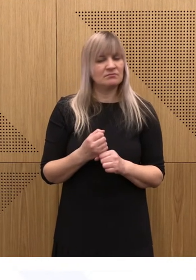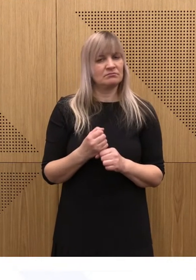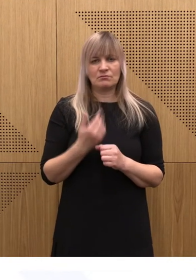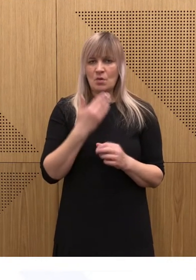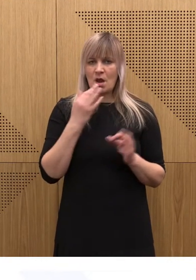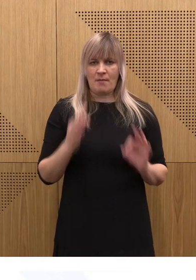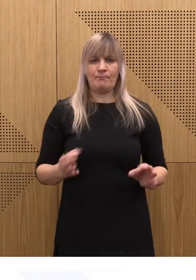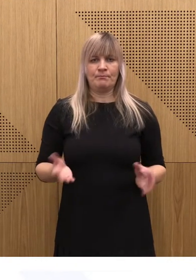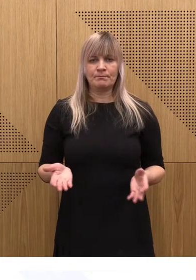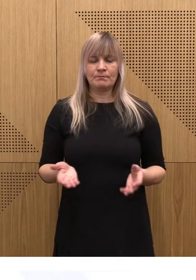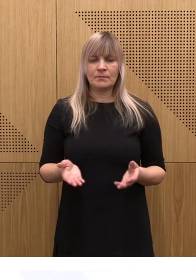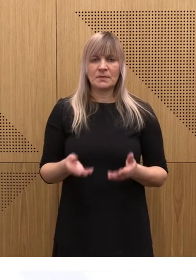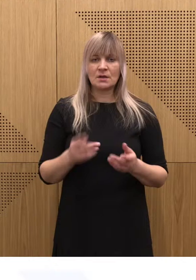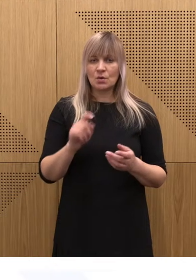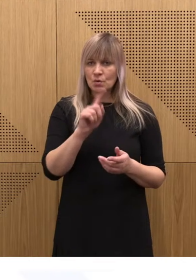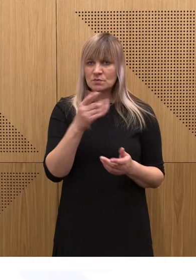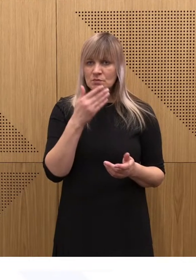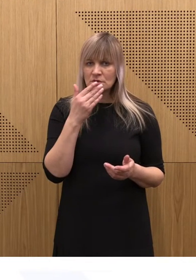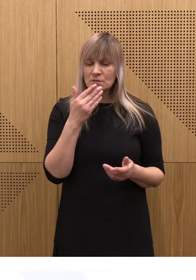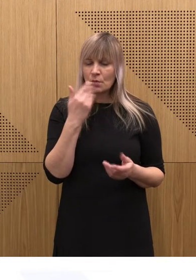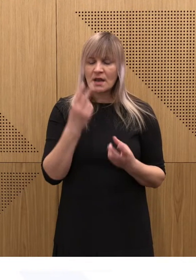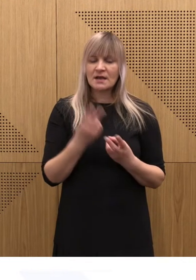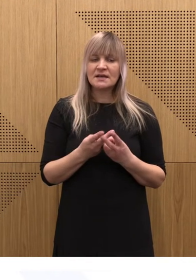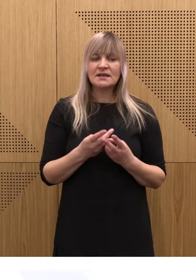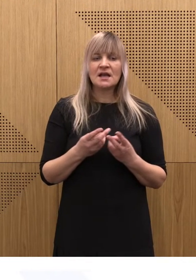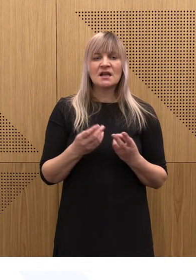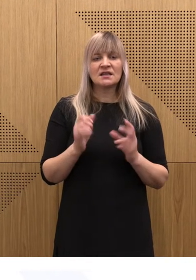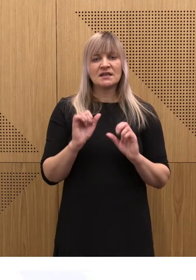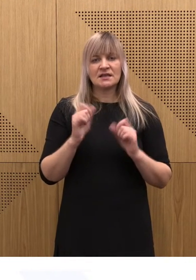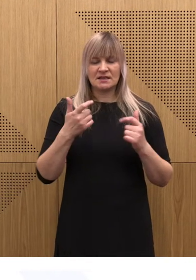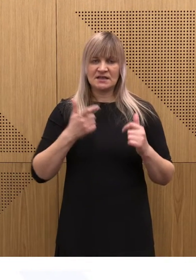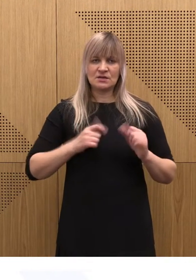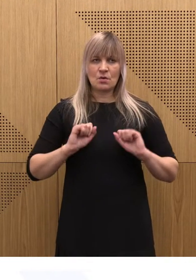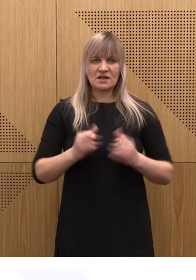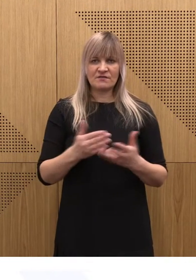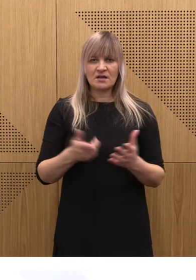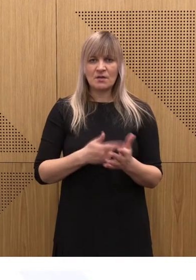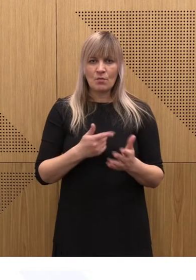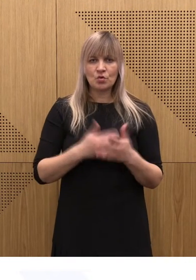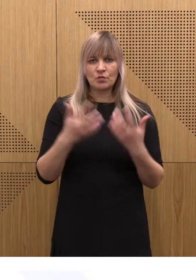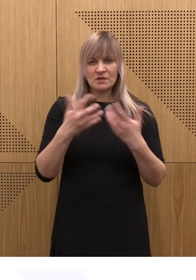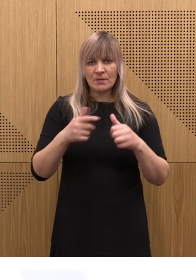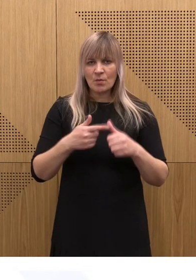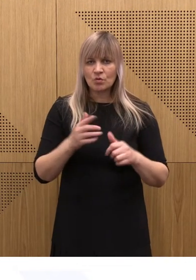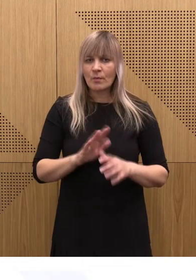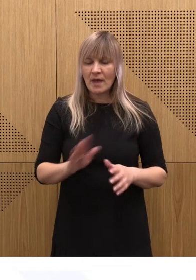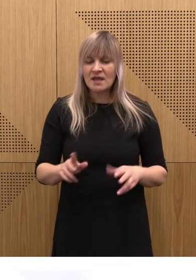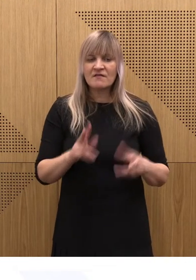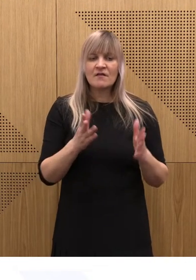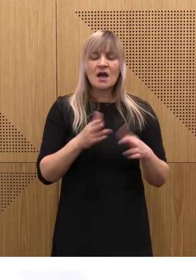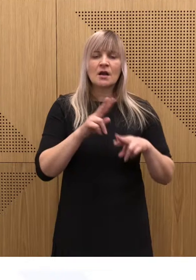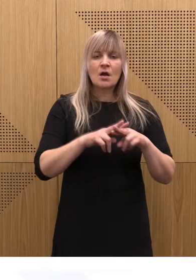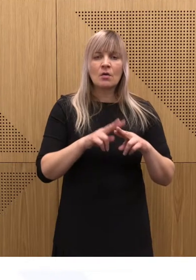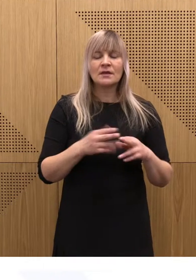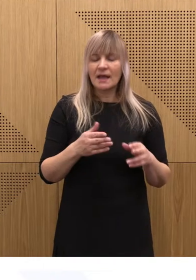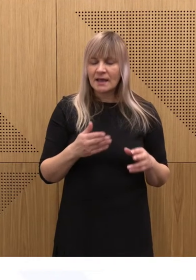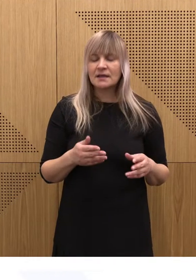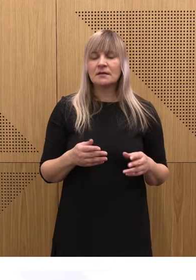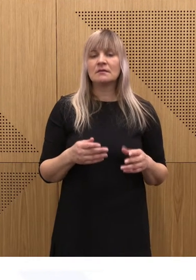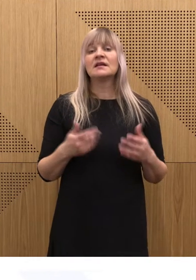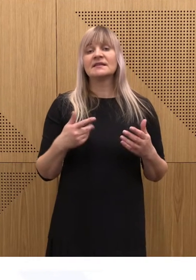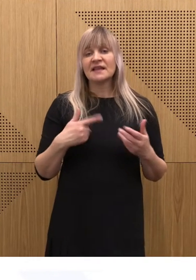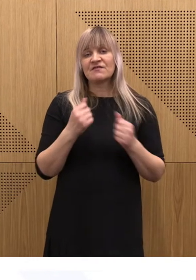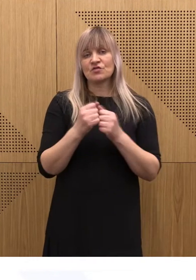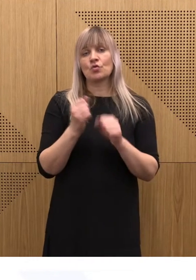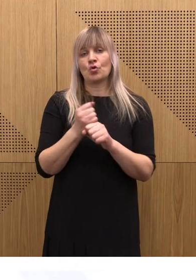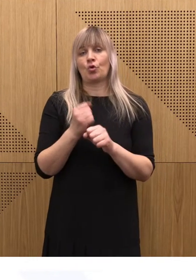küsimus, nagu enne viitasin, on puhtalt mitte selles, et meil oleks isikukaitse vahendeid või meditsiiniseadmeid haiglakohti. Küsimus on selles, et meil on täpselt nii palju tervishoiutöötajaid, kui meil on,